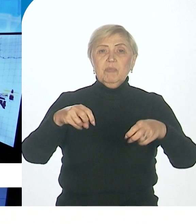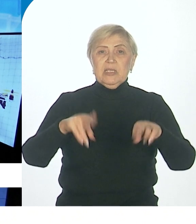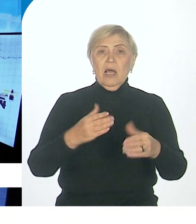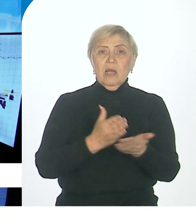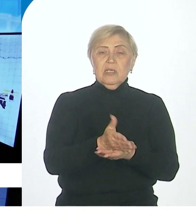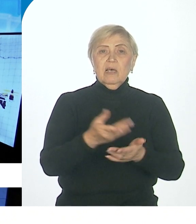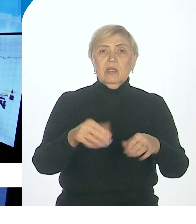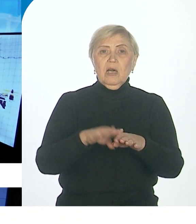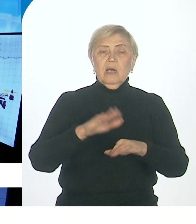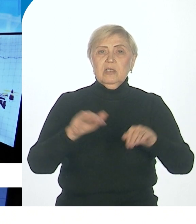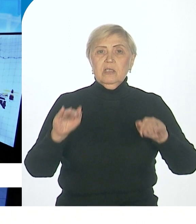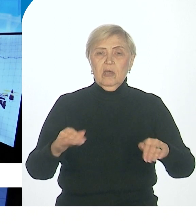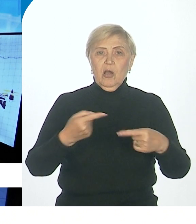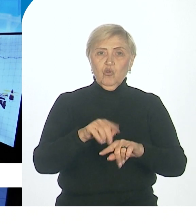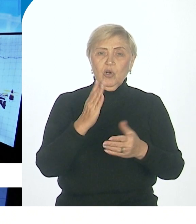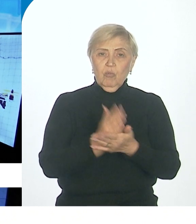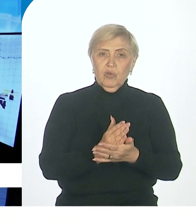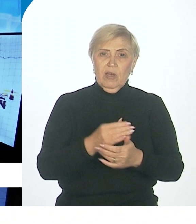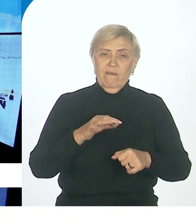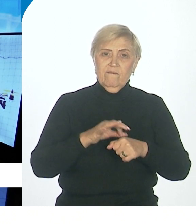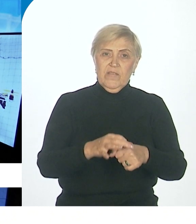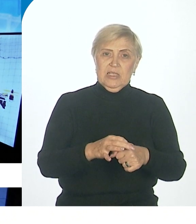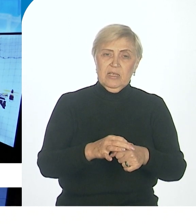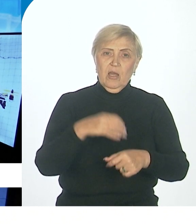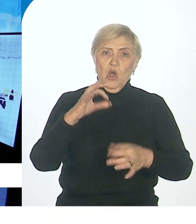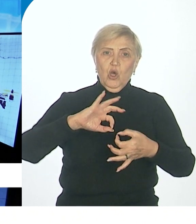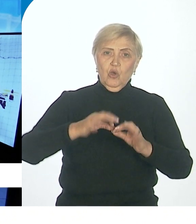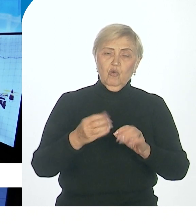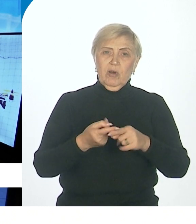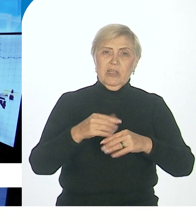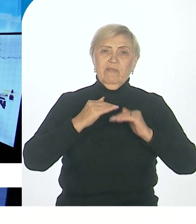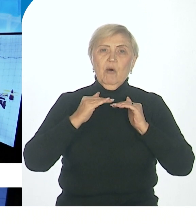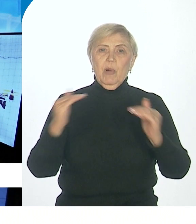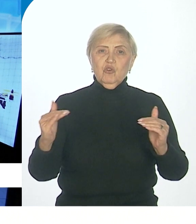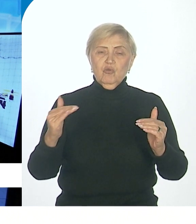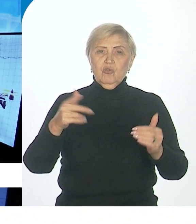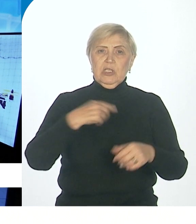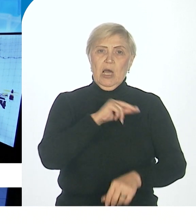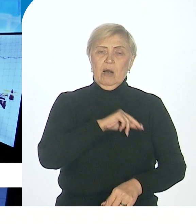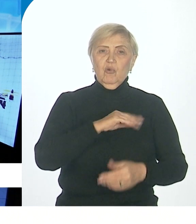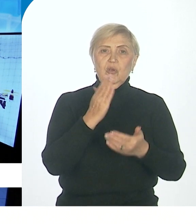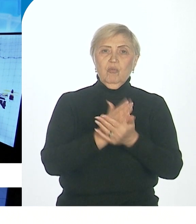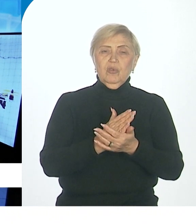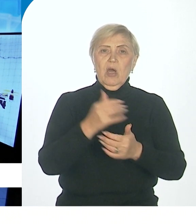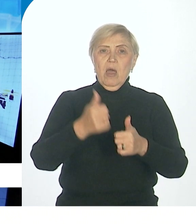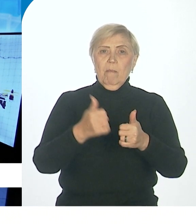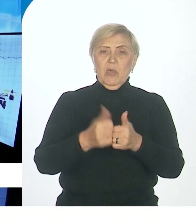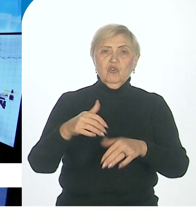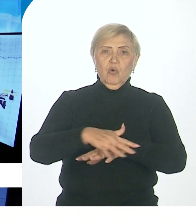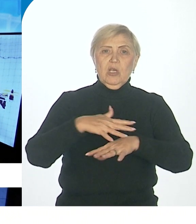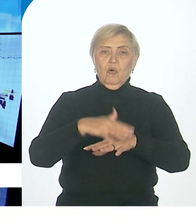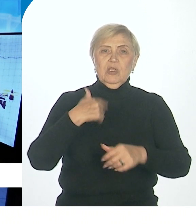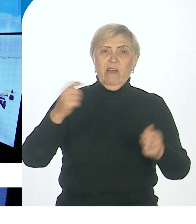и детей, которые он будет вести. А итогом вот этого этой большой работы станет международный фестиваль